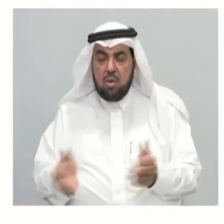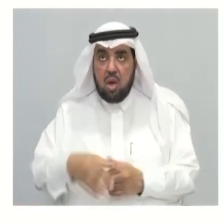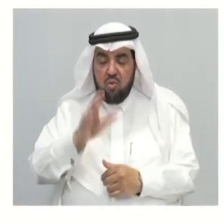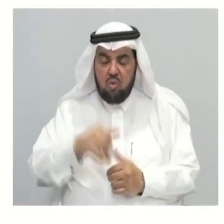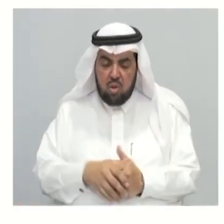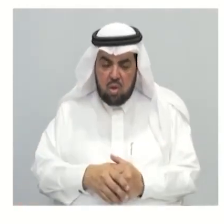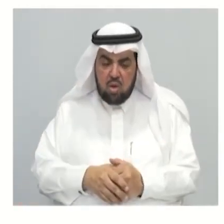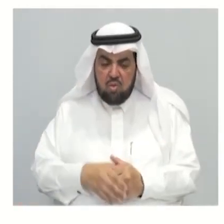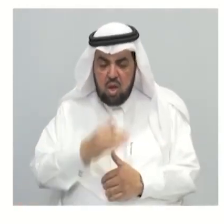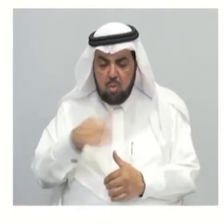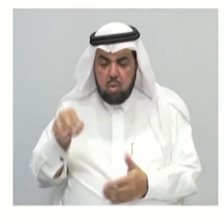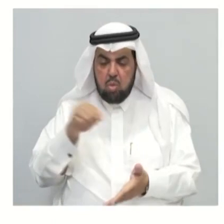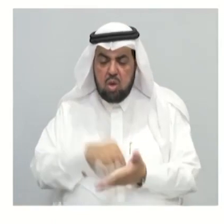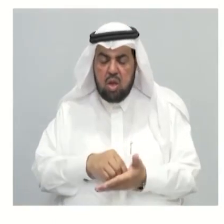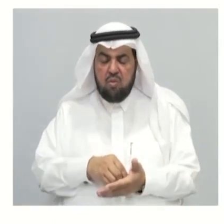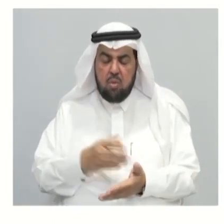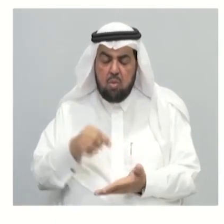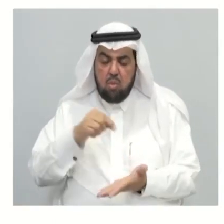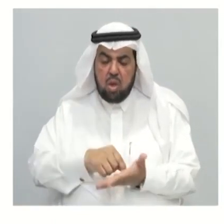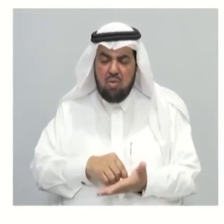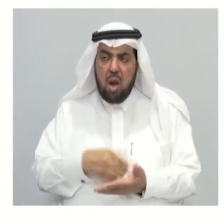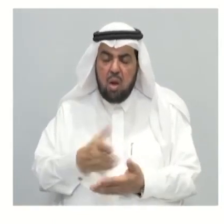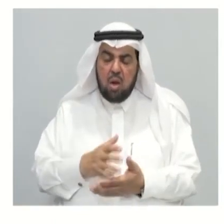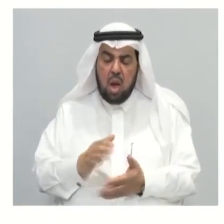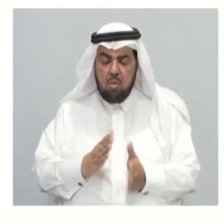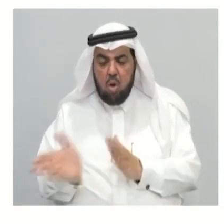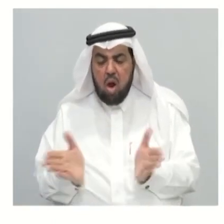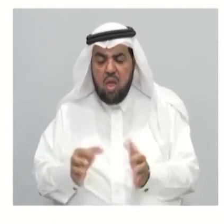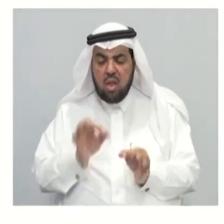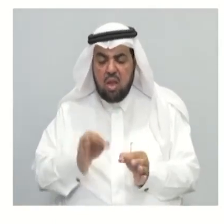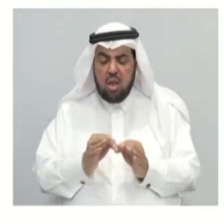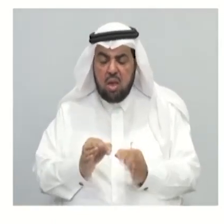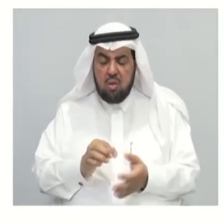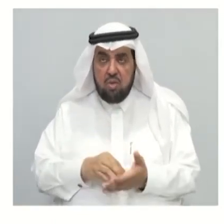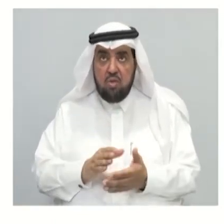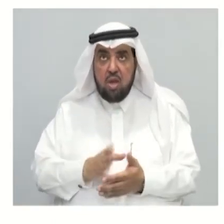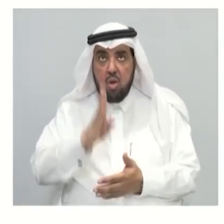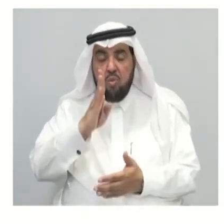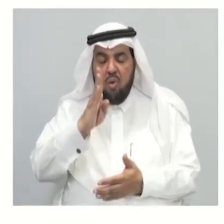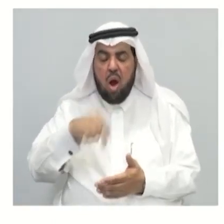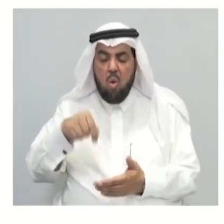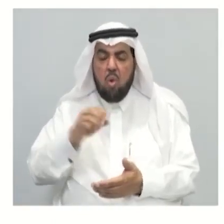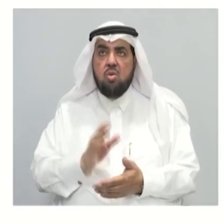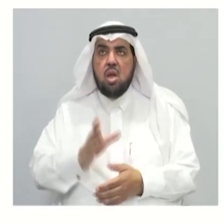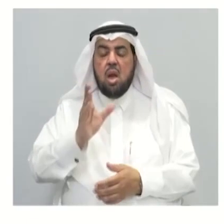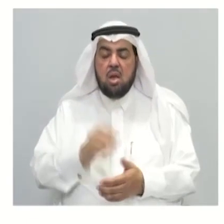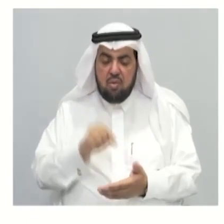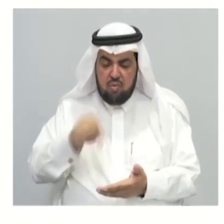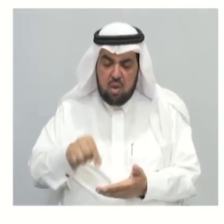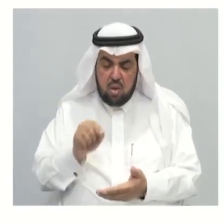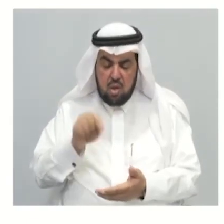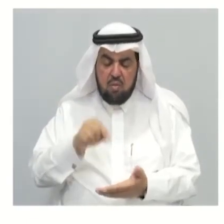نضعها في المنتصف نضعها في المنتصف دائما المحاذاه تكون في التوب او في القمه فنضع